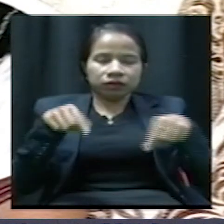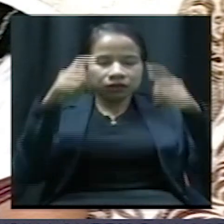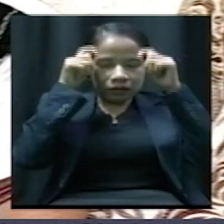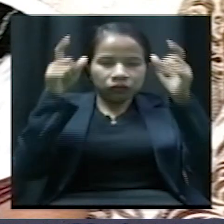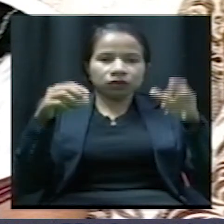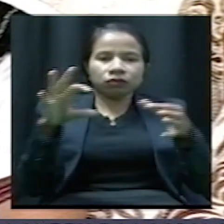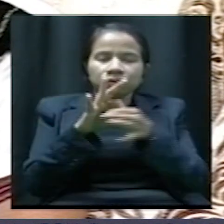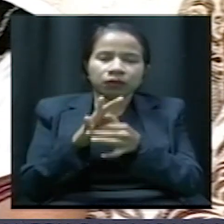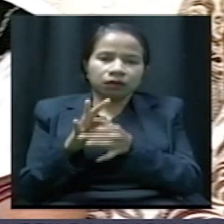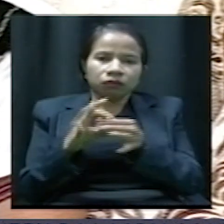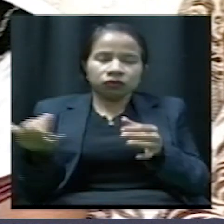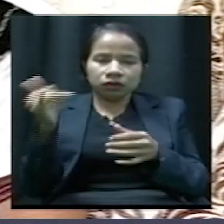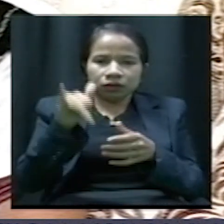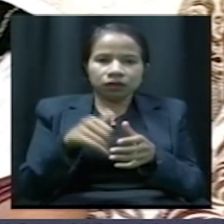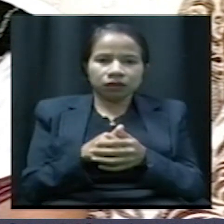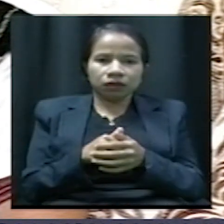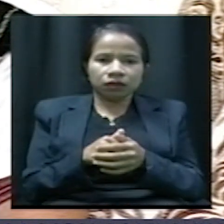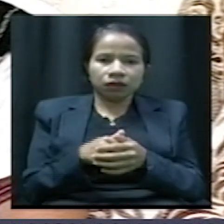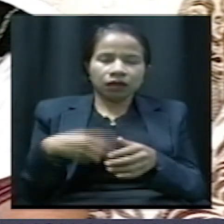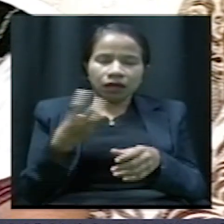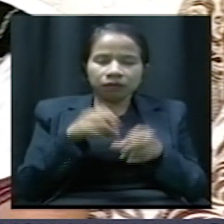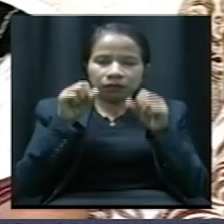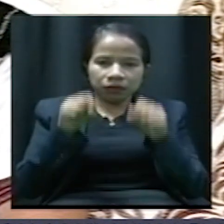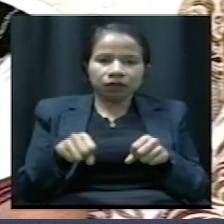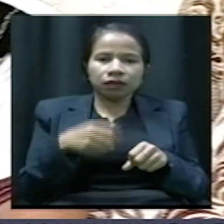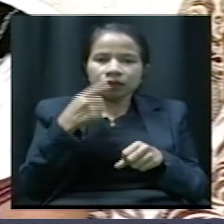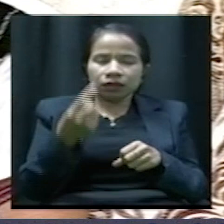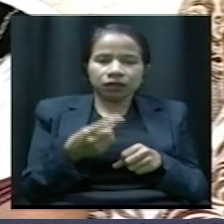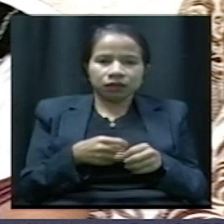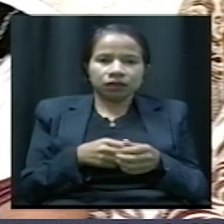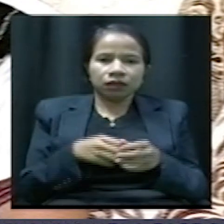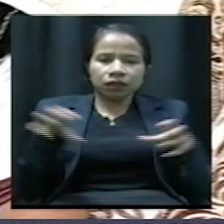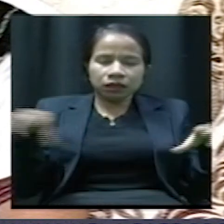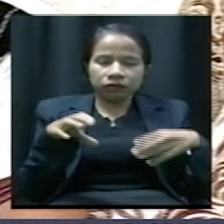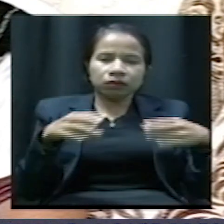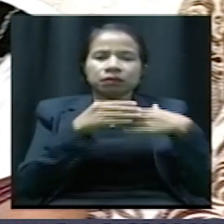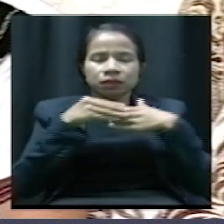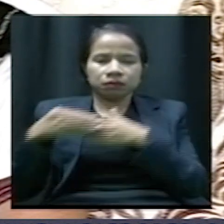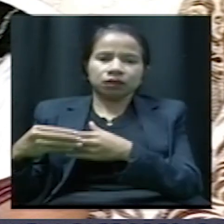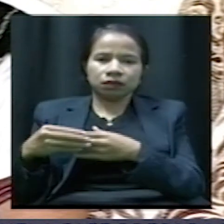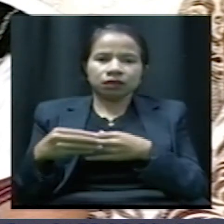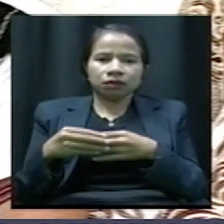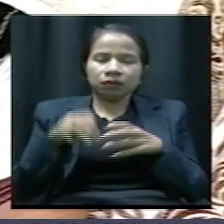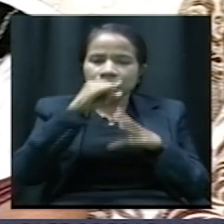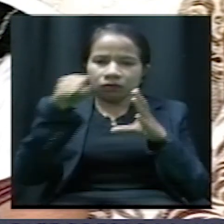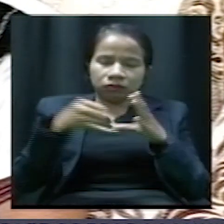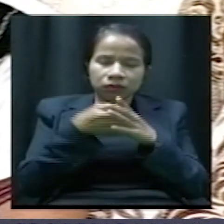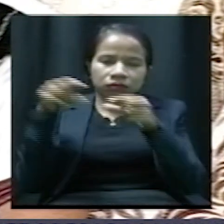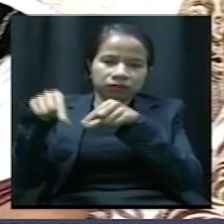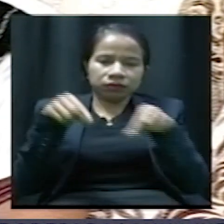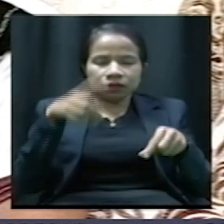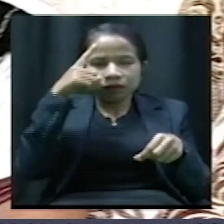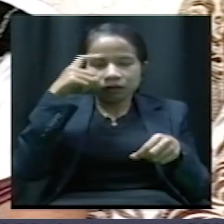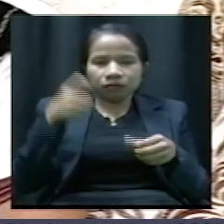member sirah. Ne sai ami bele dihan ne san recurso ida ne be spesifiku ba iha inclusion deficiency